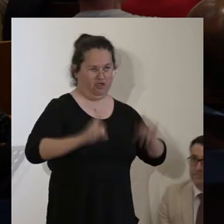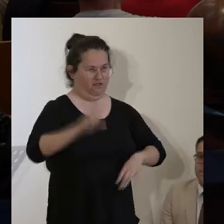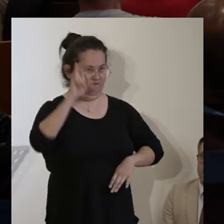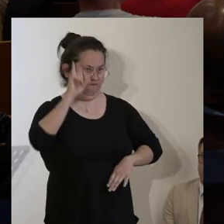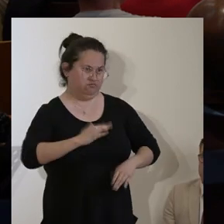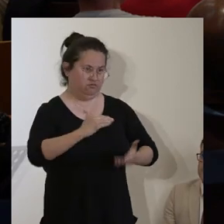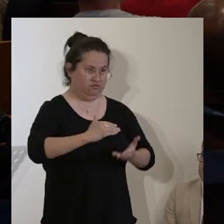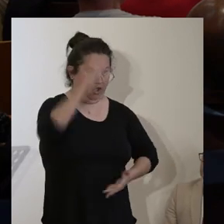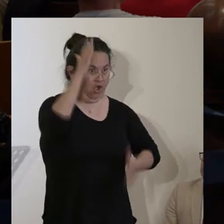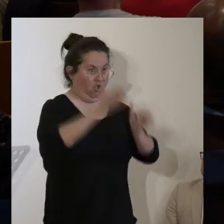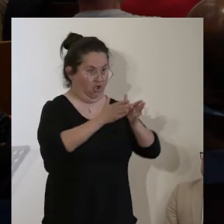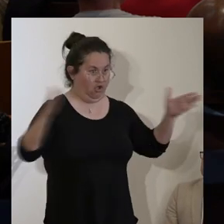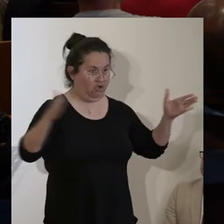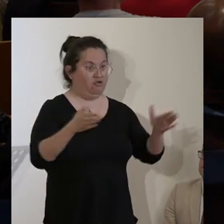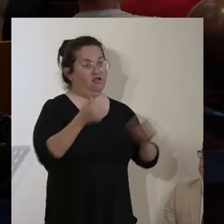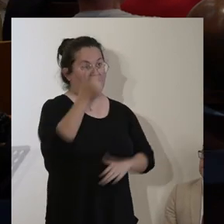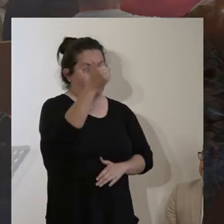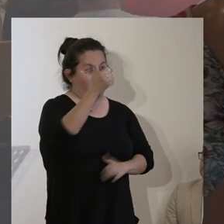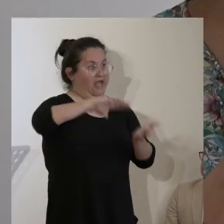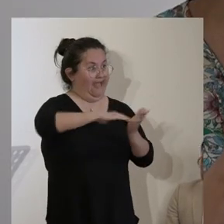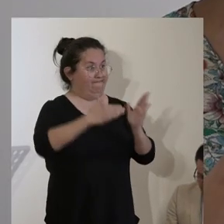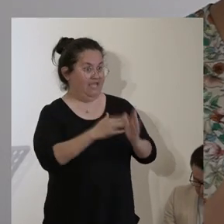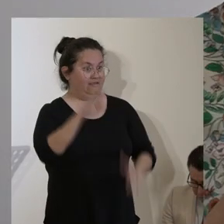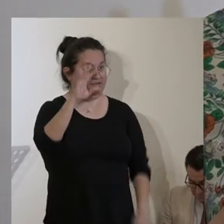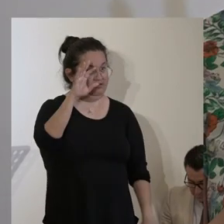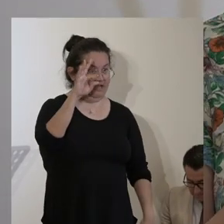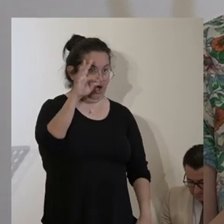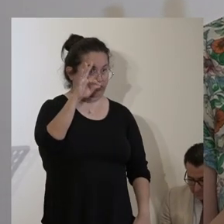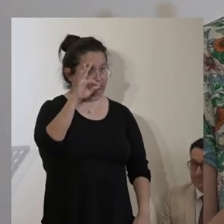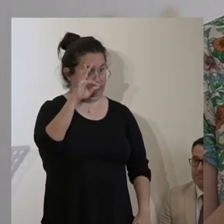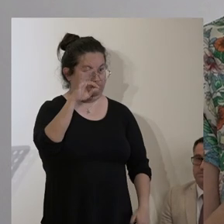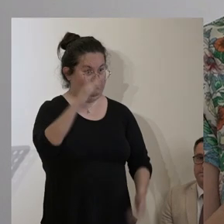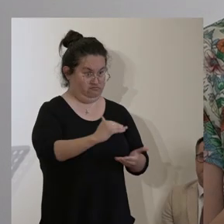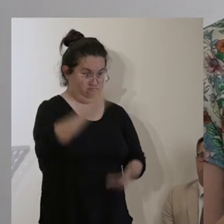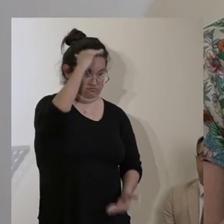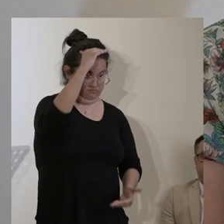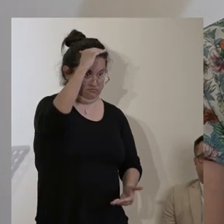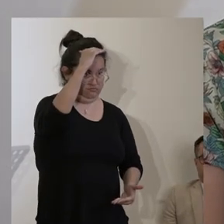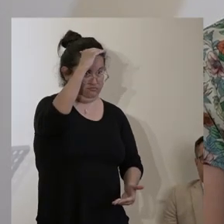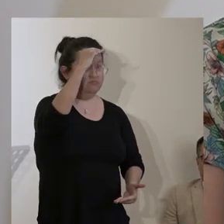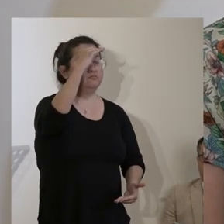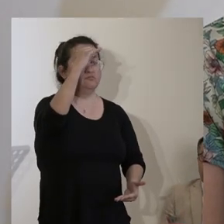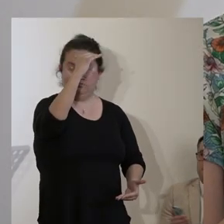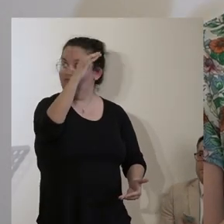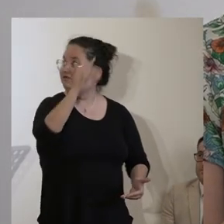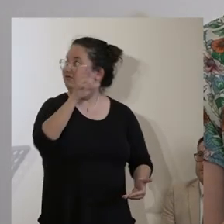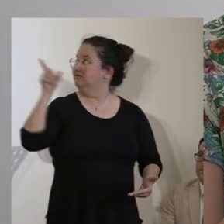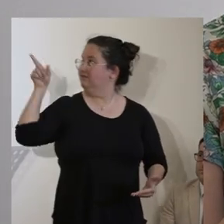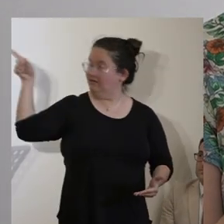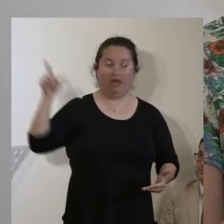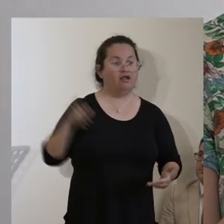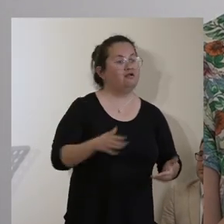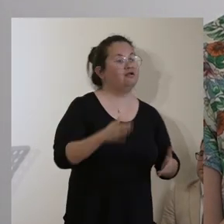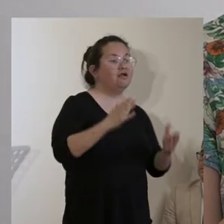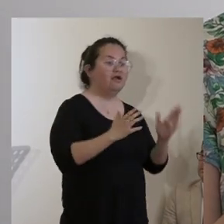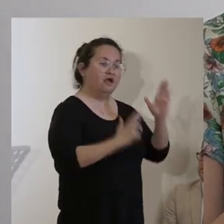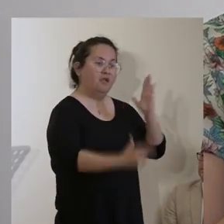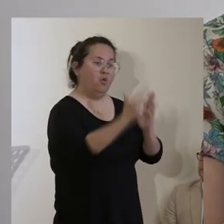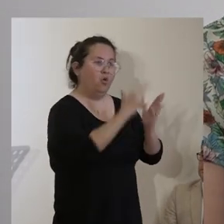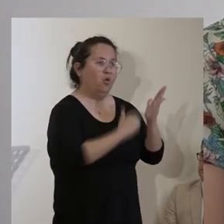qu'en vérité l'œuvre fait 1,50 m de haut, au moins. Et donc ce grand tableau est un pendant, c'est-à-dire qu'il a été